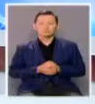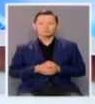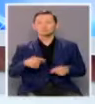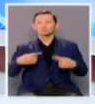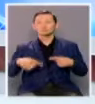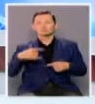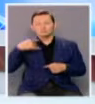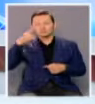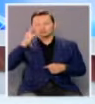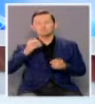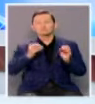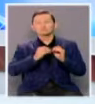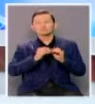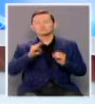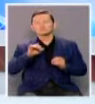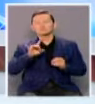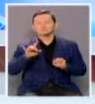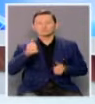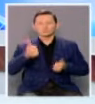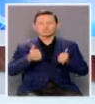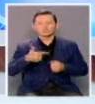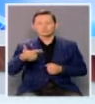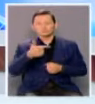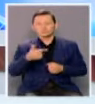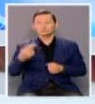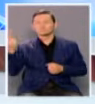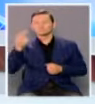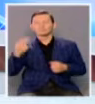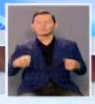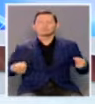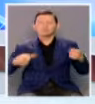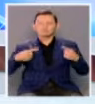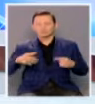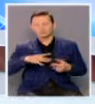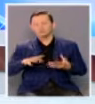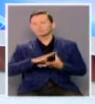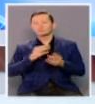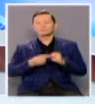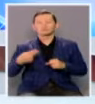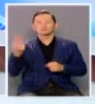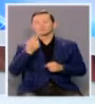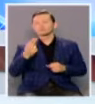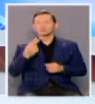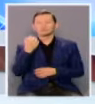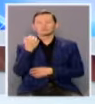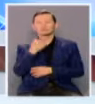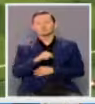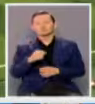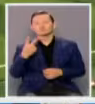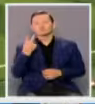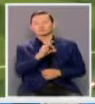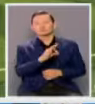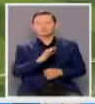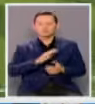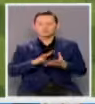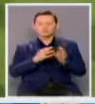Футболдан Қазақстан премьер-лигасының 10-шы турында Атырау футбол клубы елордалық Астана командасын қабылдап, 0-2 есебімен ұтылып қалды.